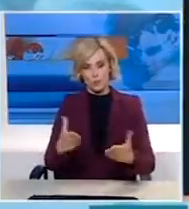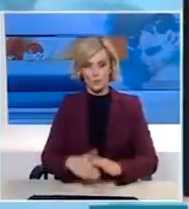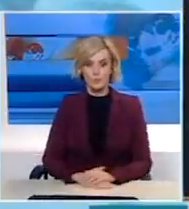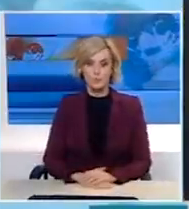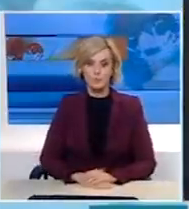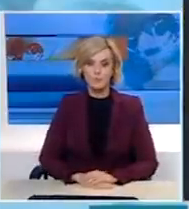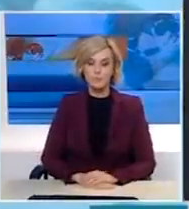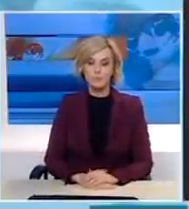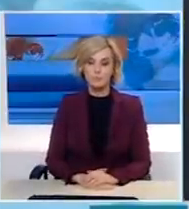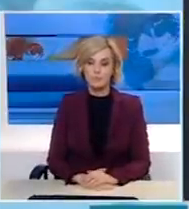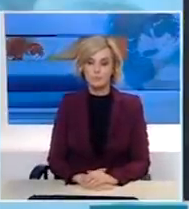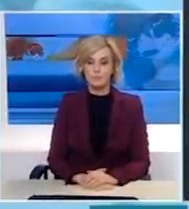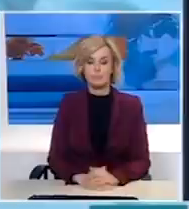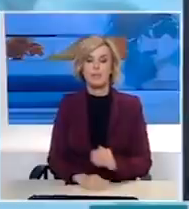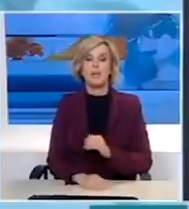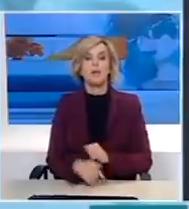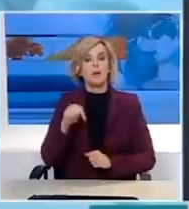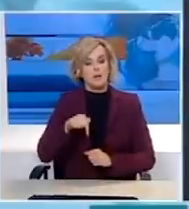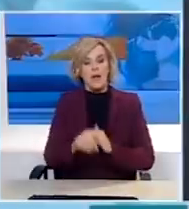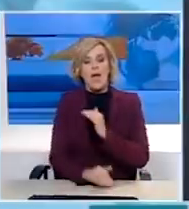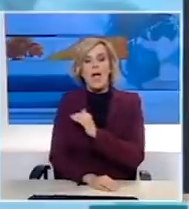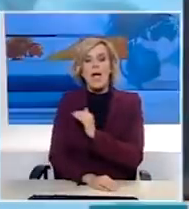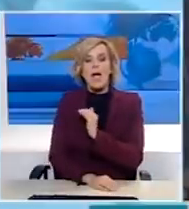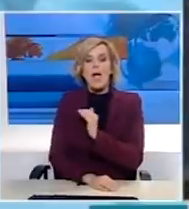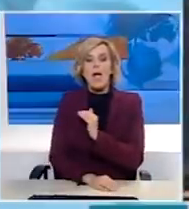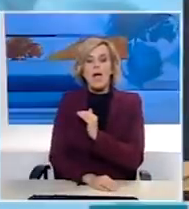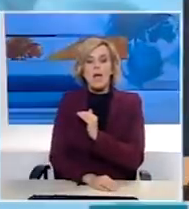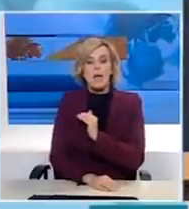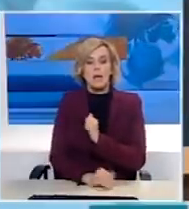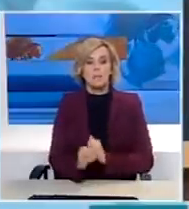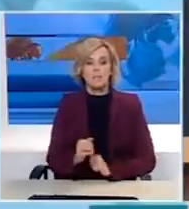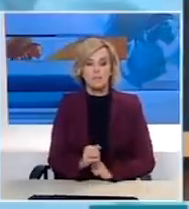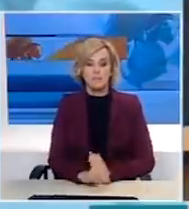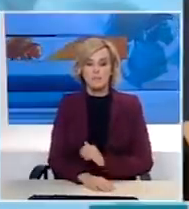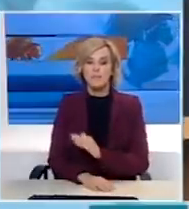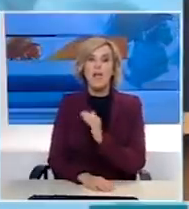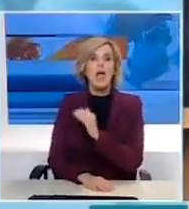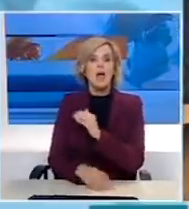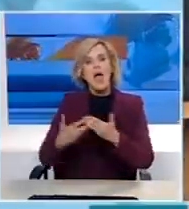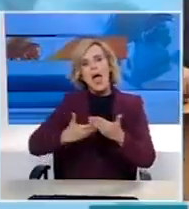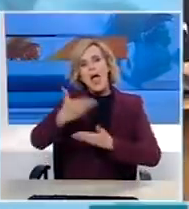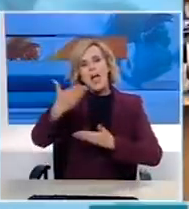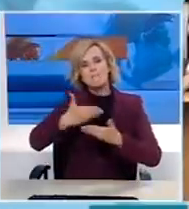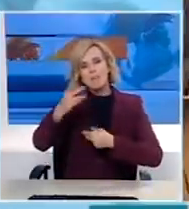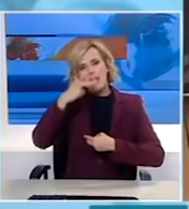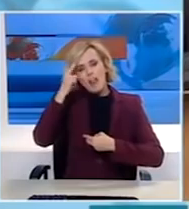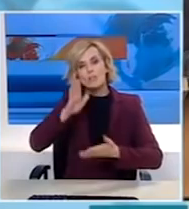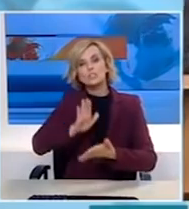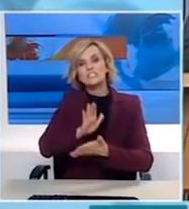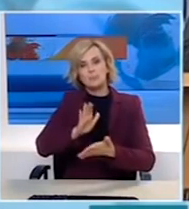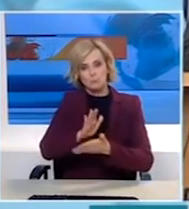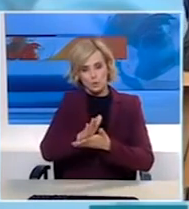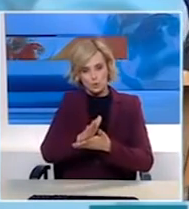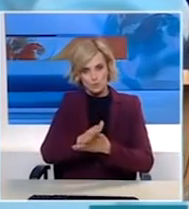Ευχαριστούμε κύριε Υπουργέ. Να περάσουμε σε ερωτήσεις. Πρώτη ερώτηση, κυρία Γεωργαντά από την εφημερίδα Ελεύθερος Τύπος. Κύριε καθηγητά,